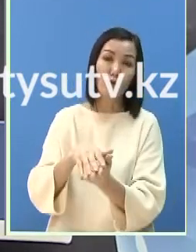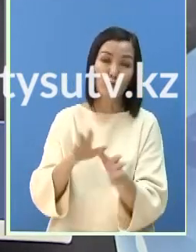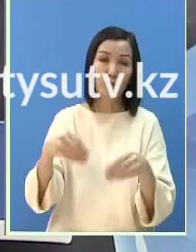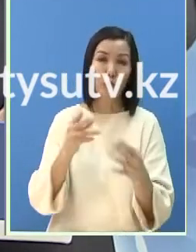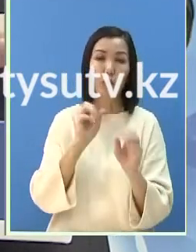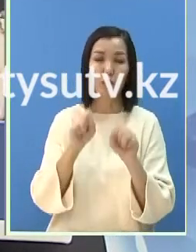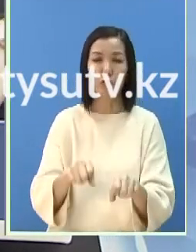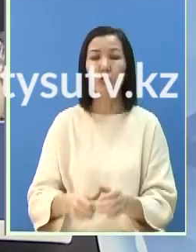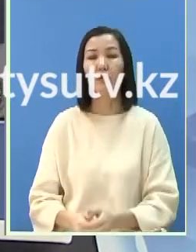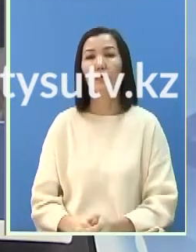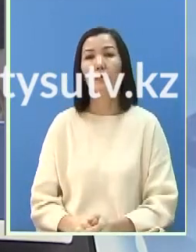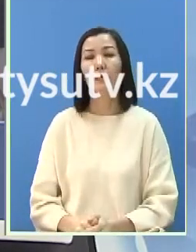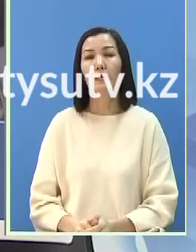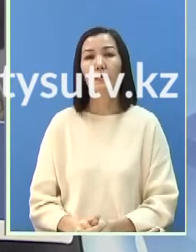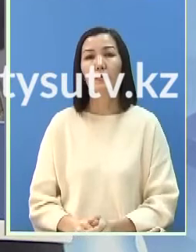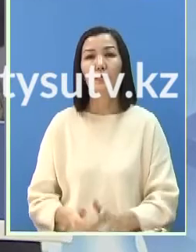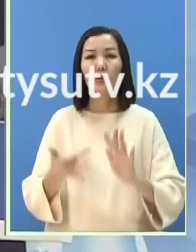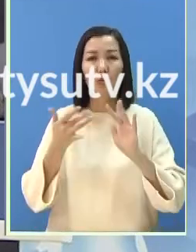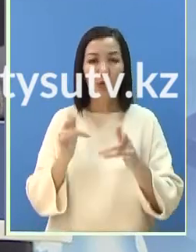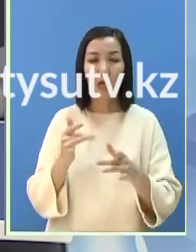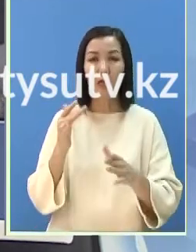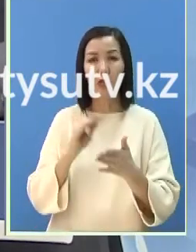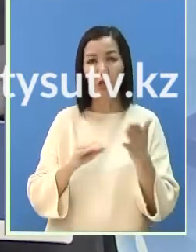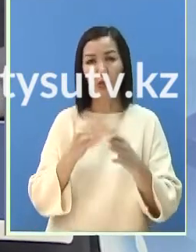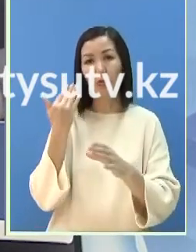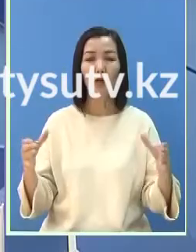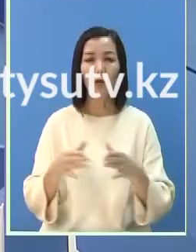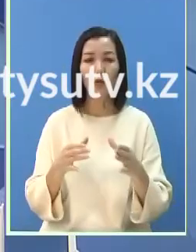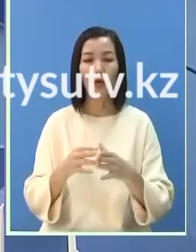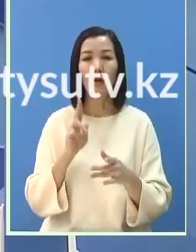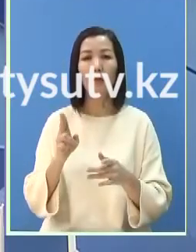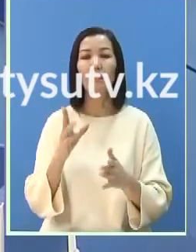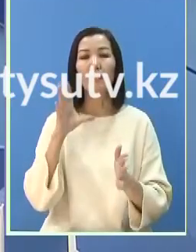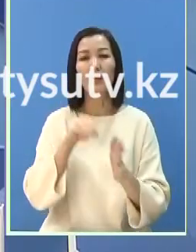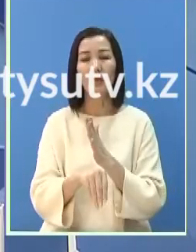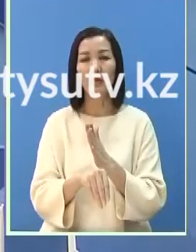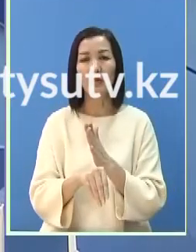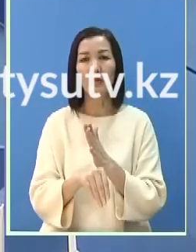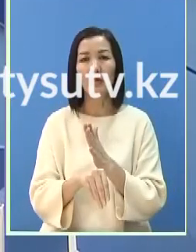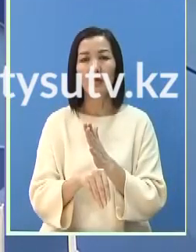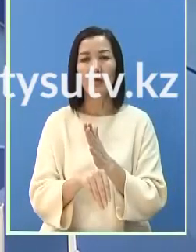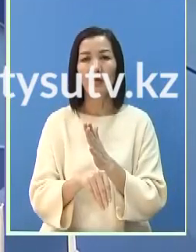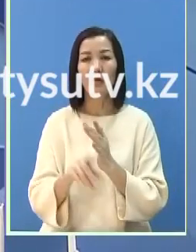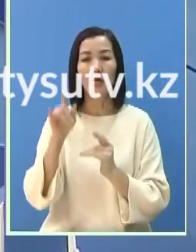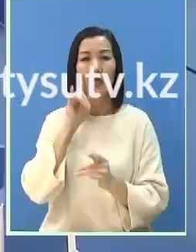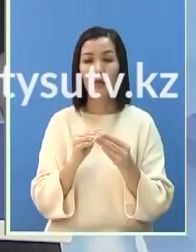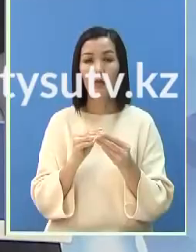жүргізеді осы бағыттағы сол жаңағы жергілікті атқарушы органдарда. Азық-түлік бойынша